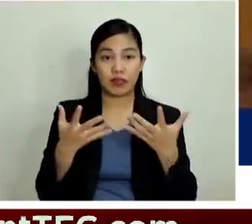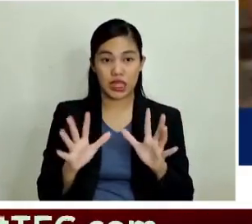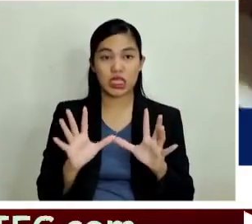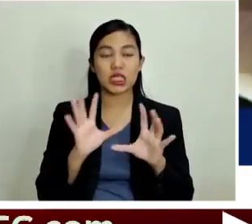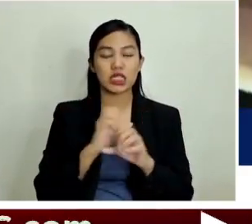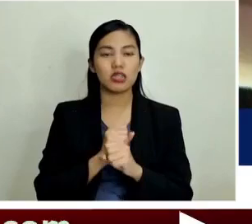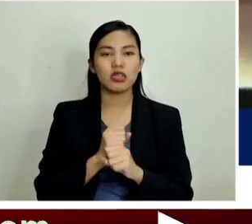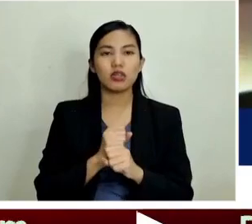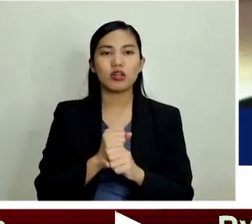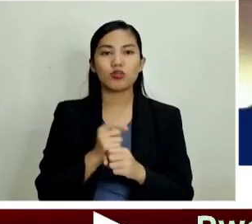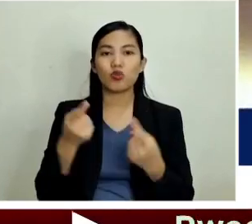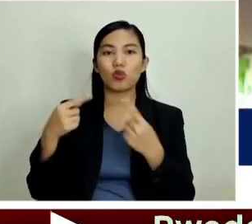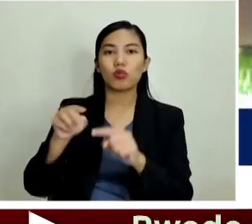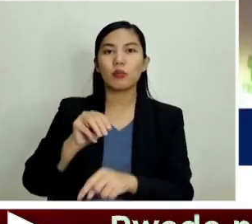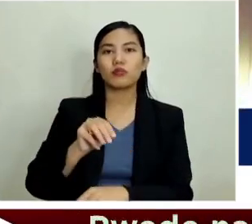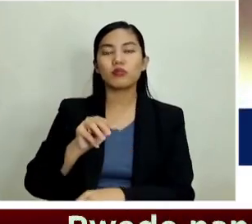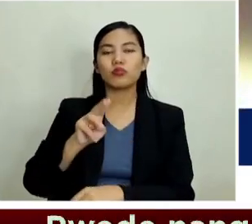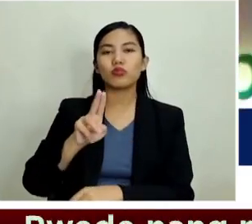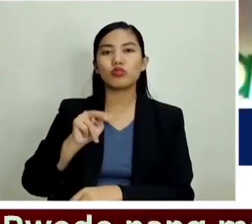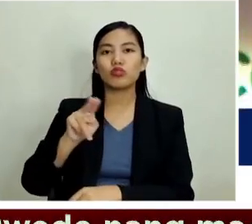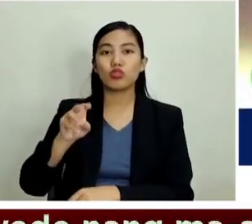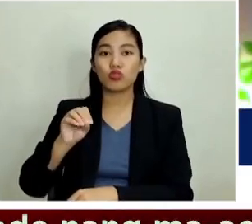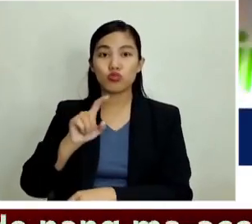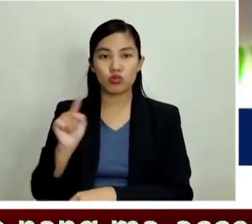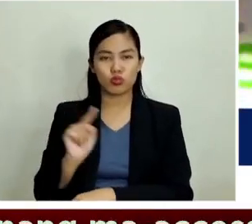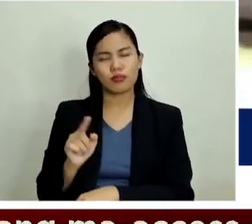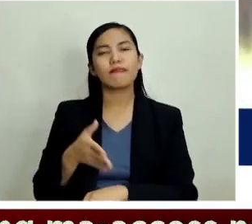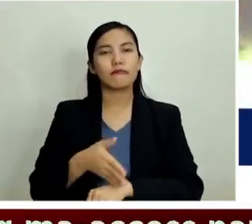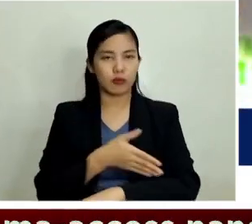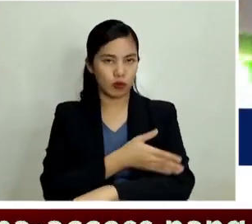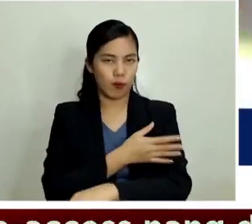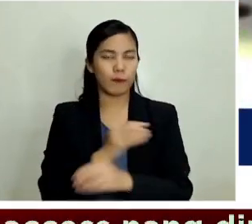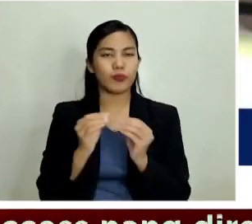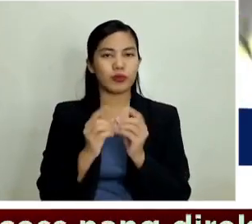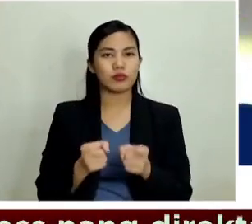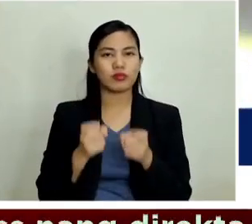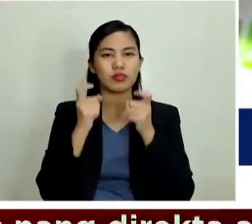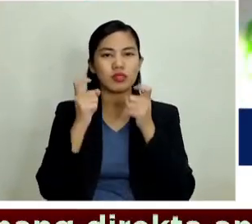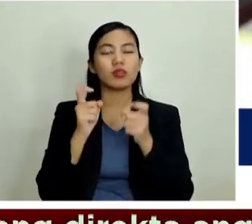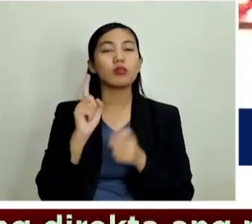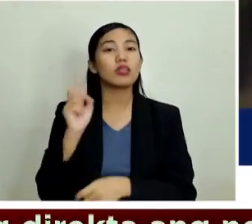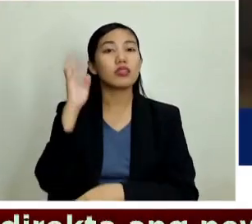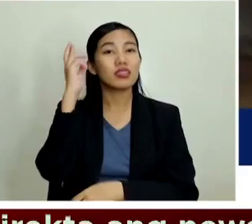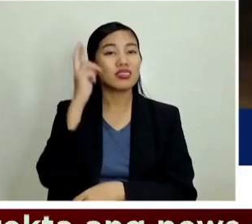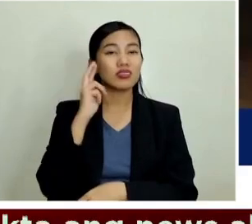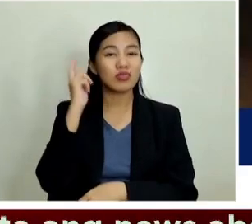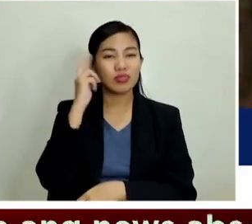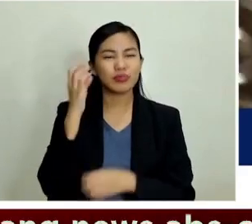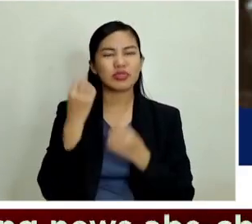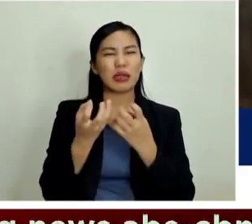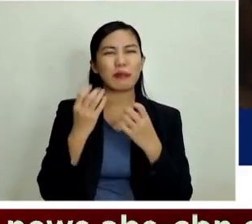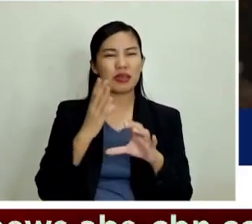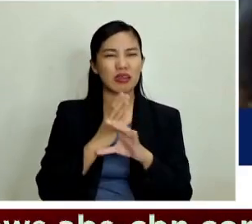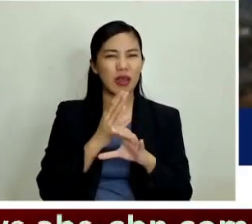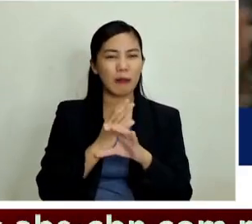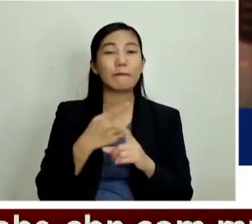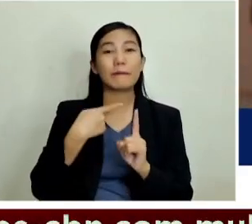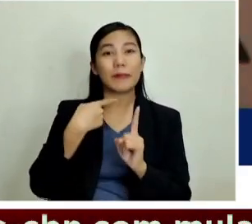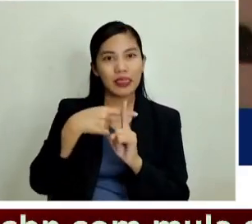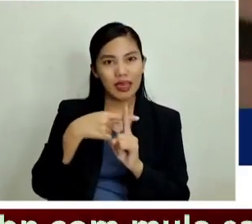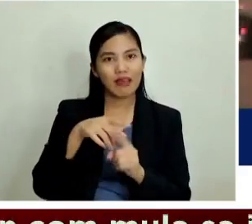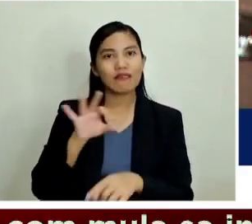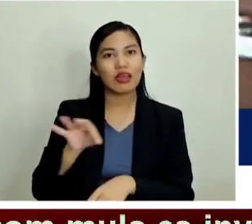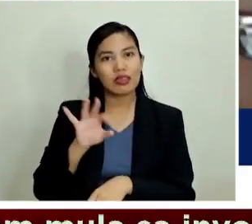medyo mag-improve na yung daloy ng mga sakyan. Ang rason dito, of course, yung volume ng mga sakyan, Payday Friday ngayon, and at the same